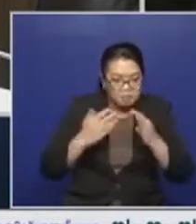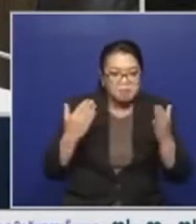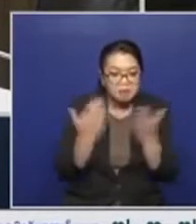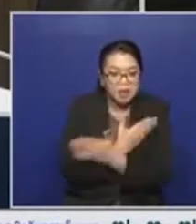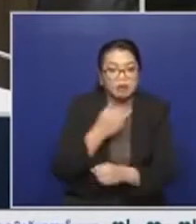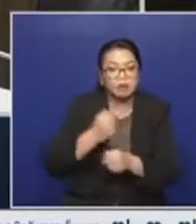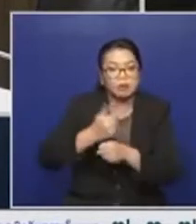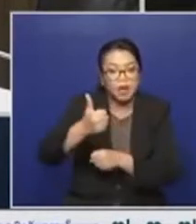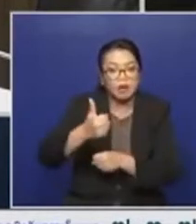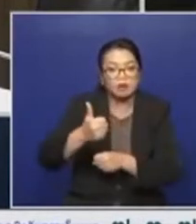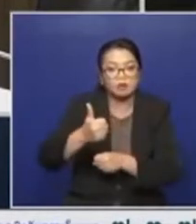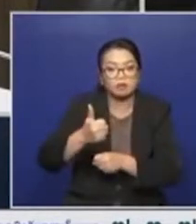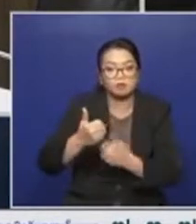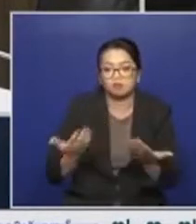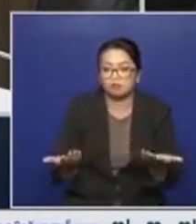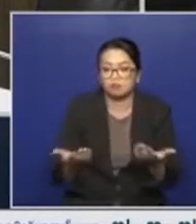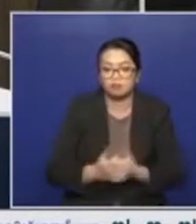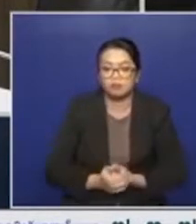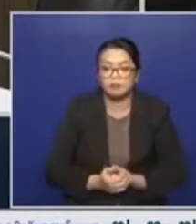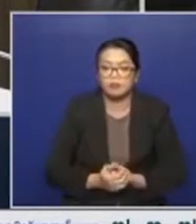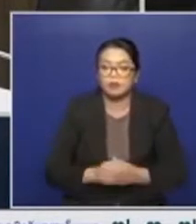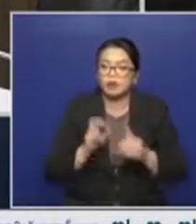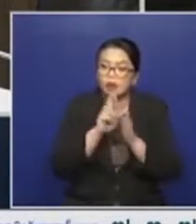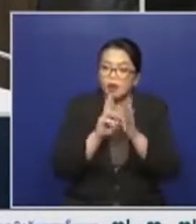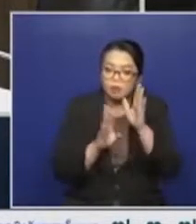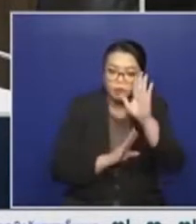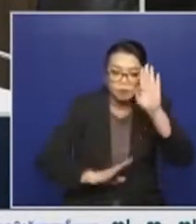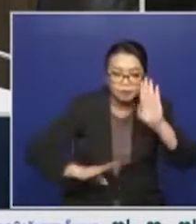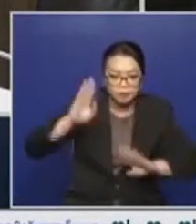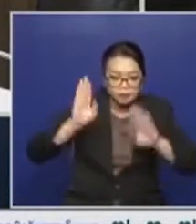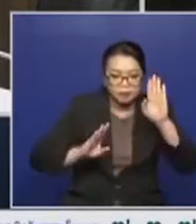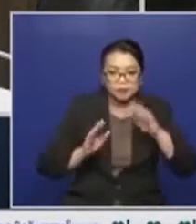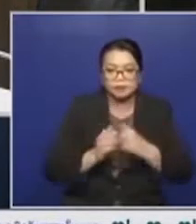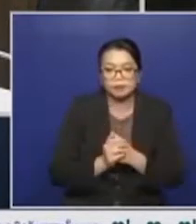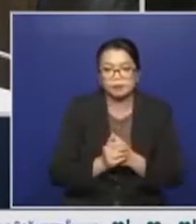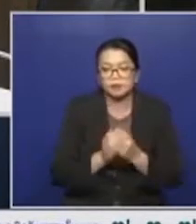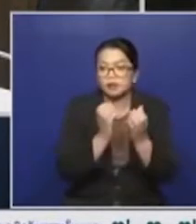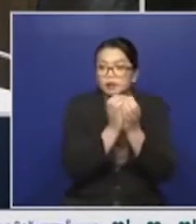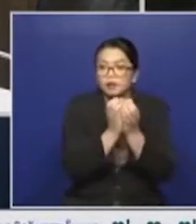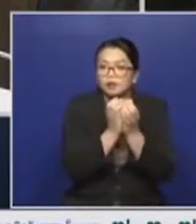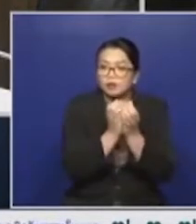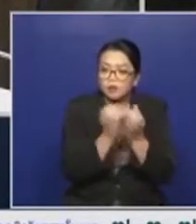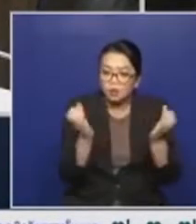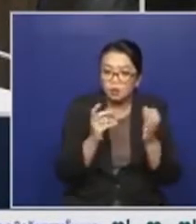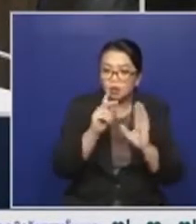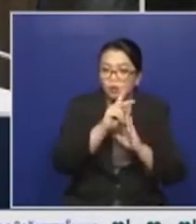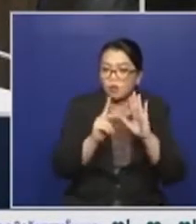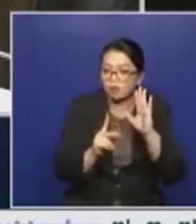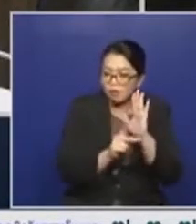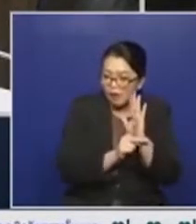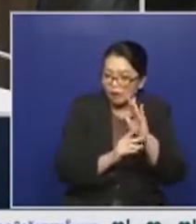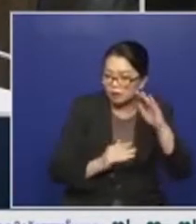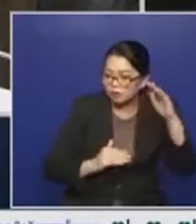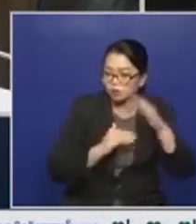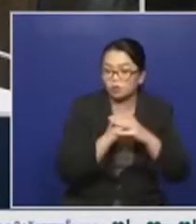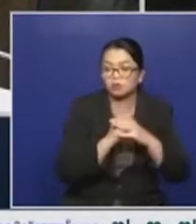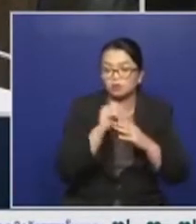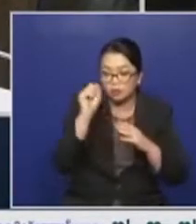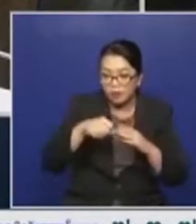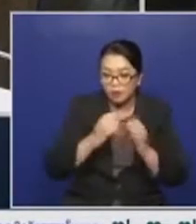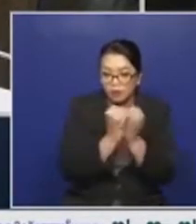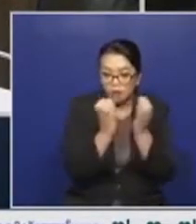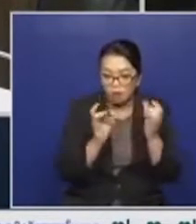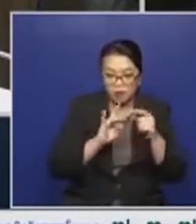ก็และระบอบประชาธิปไตยที่ถือว่ารัฐธรรมนูญเป็นกฎหมายที่สูงสุดอย่างแท้จริง